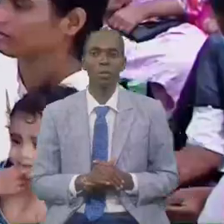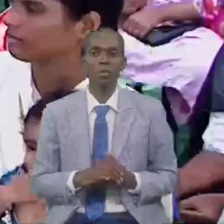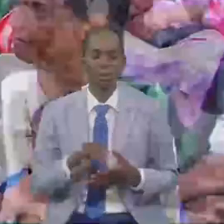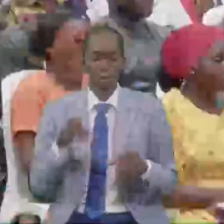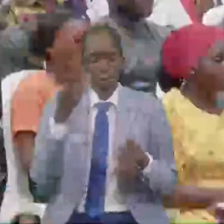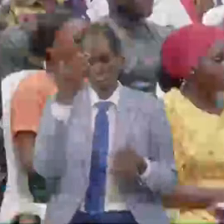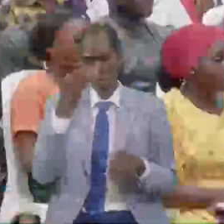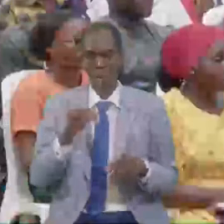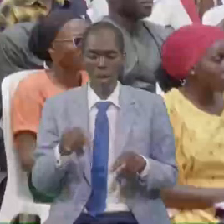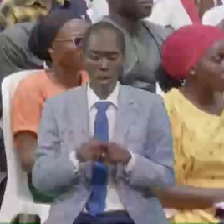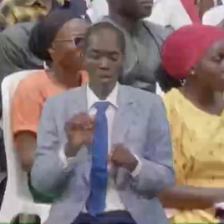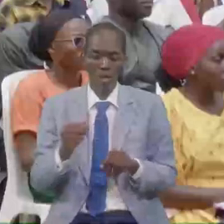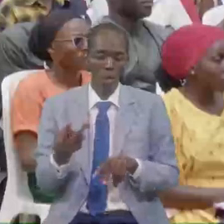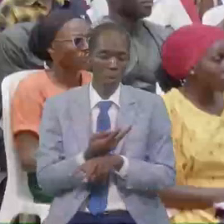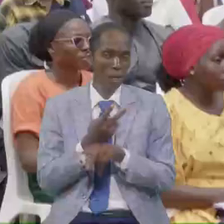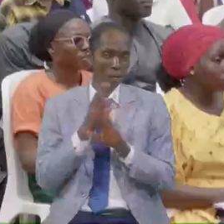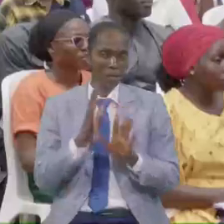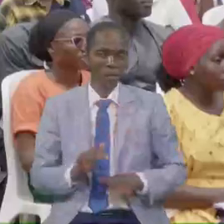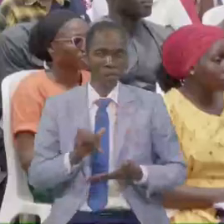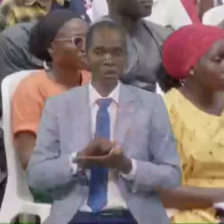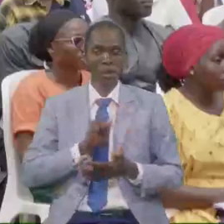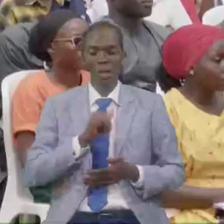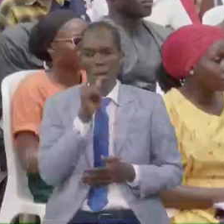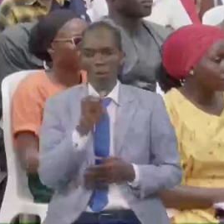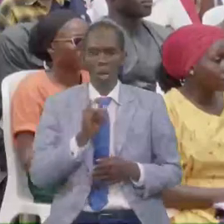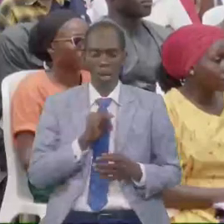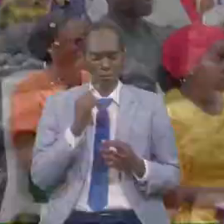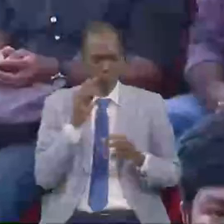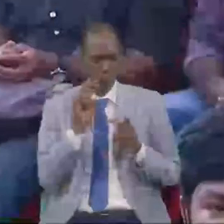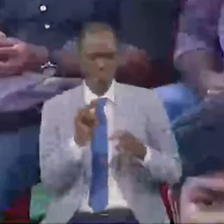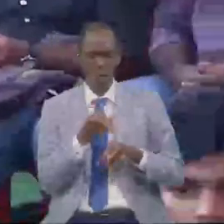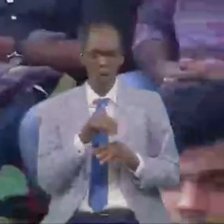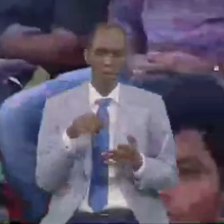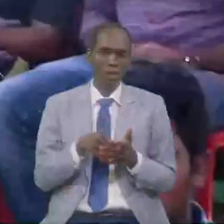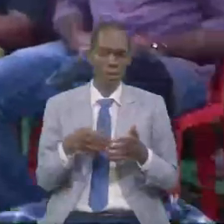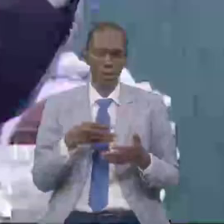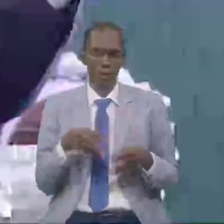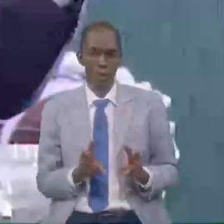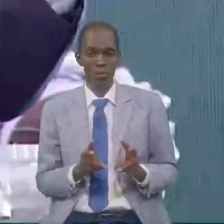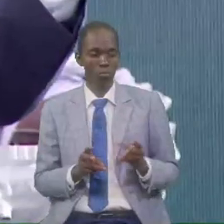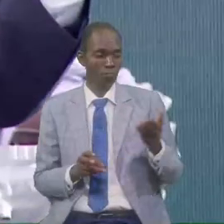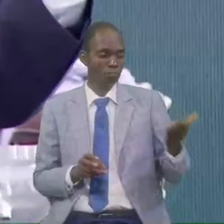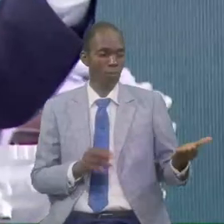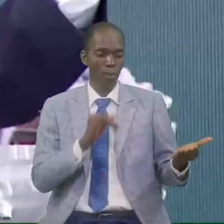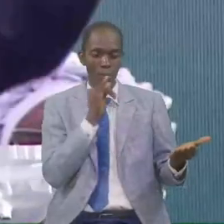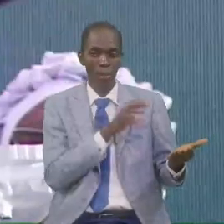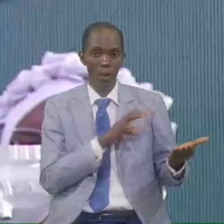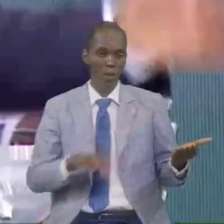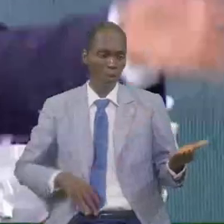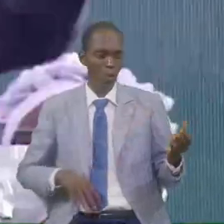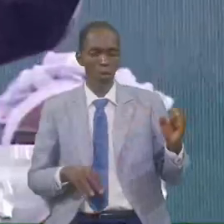En tant que mathématicien, je pense à cela de cette manière, avec Christ.